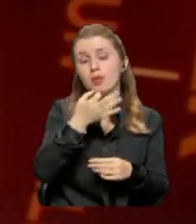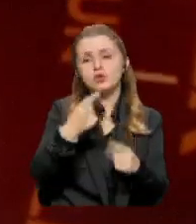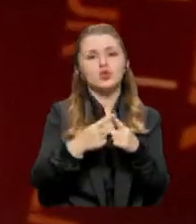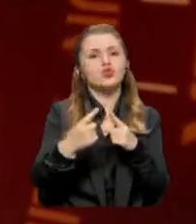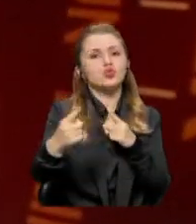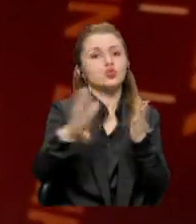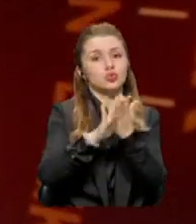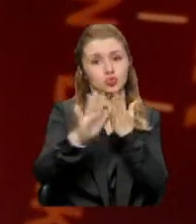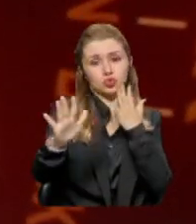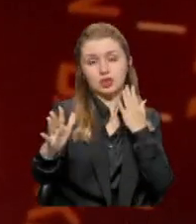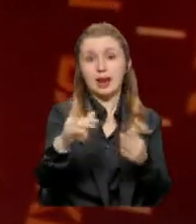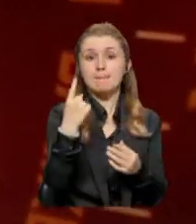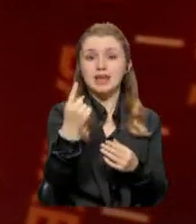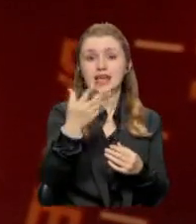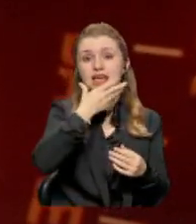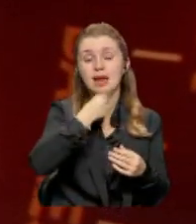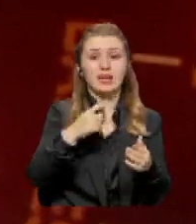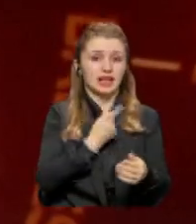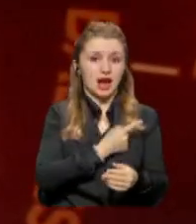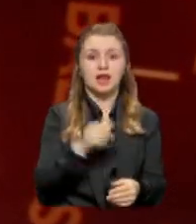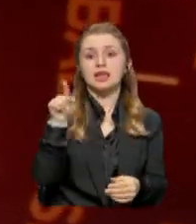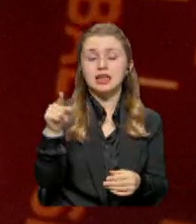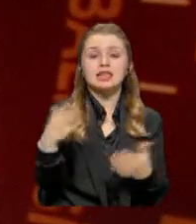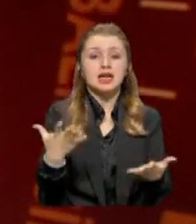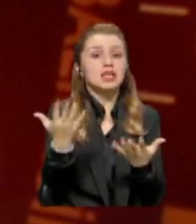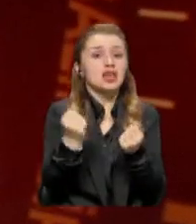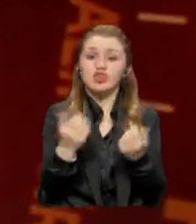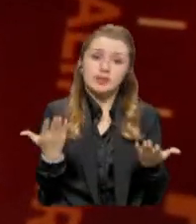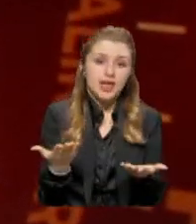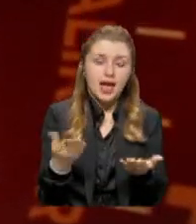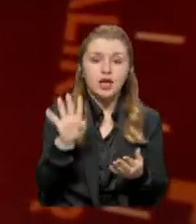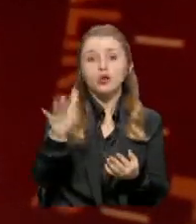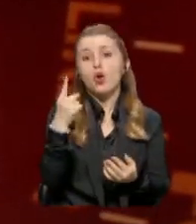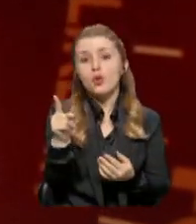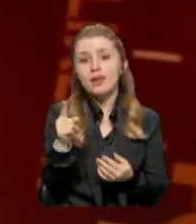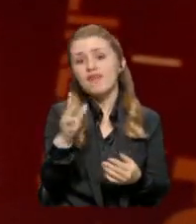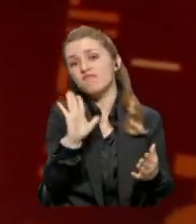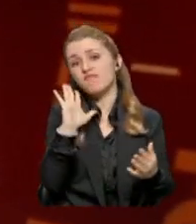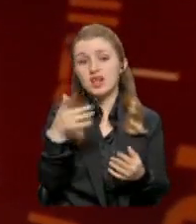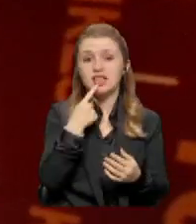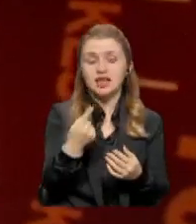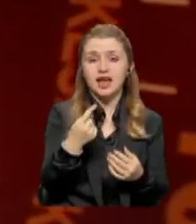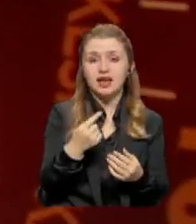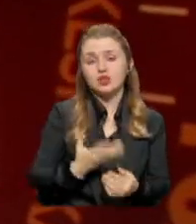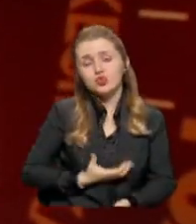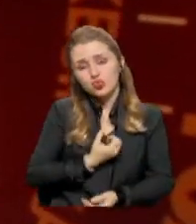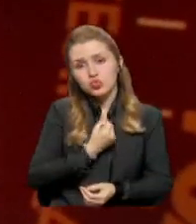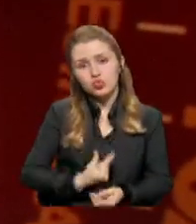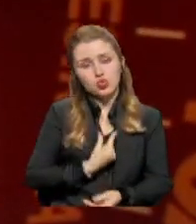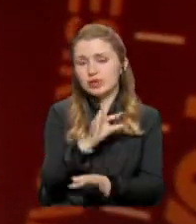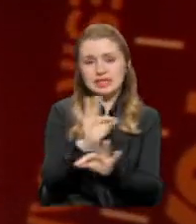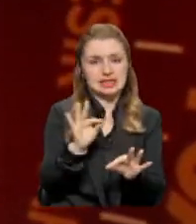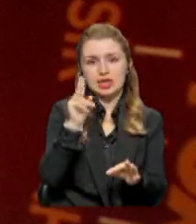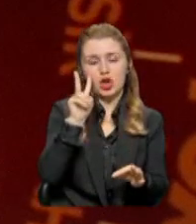uzun kuyruklardan birindeki emekli adayı zaten alacağımız ne? 4000 lira en fazla diyerek üzgün ve